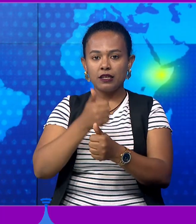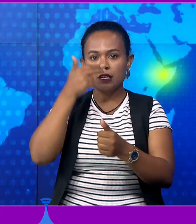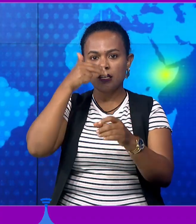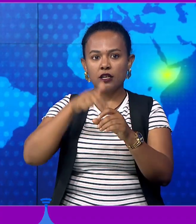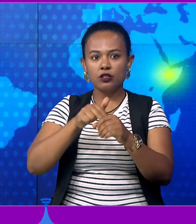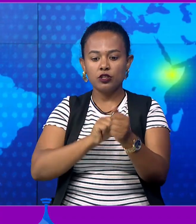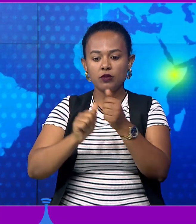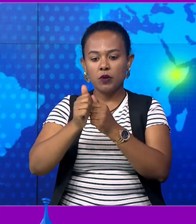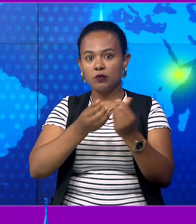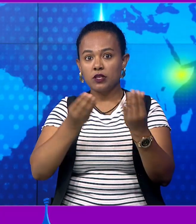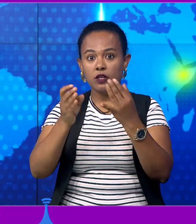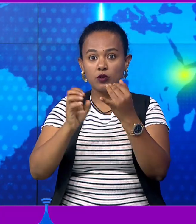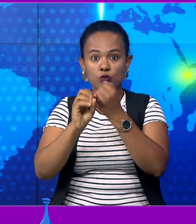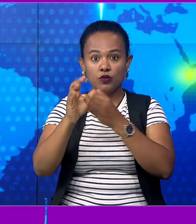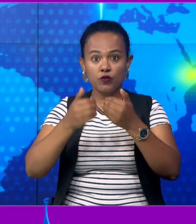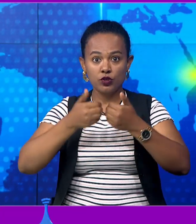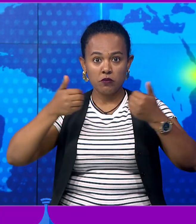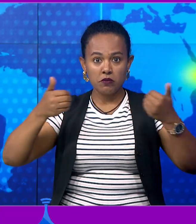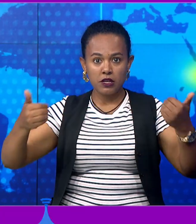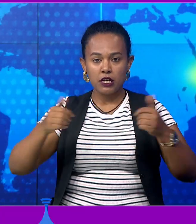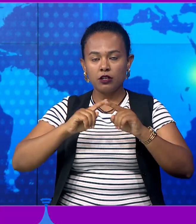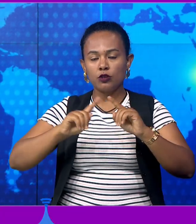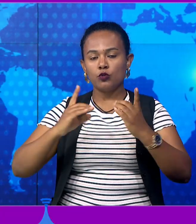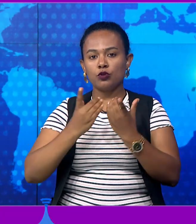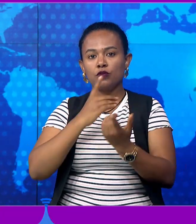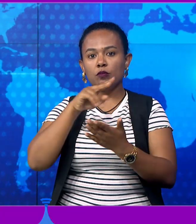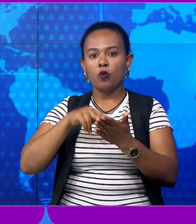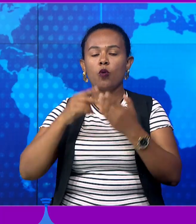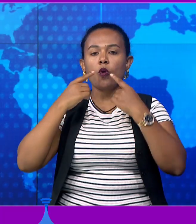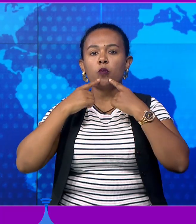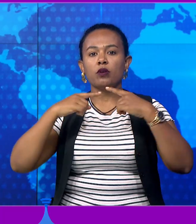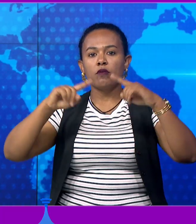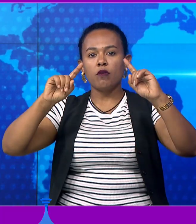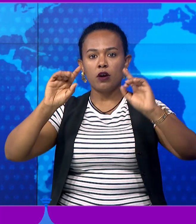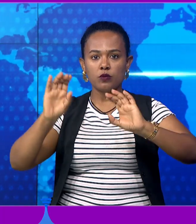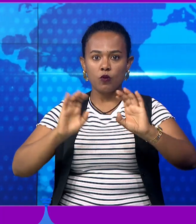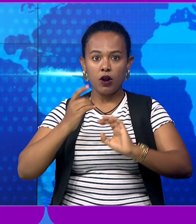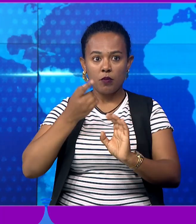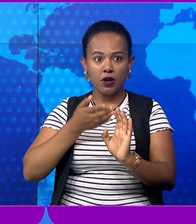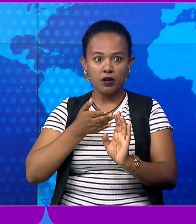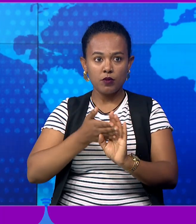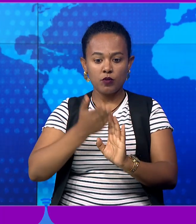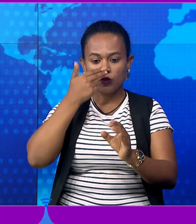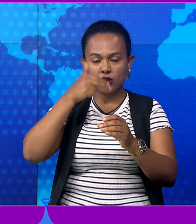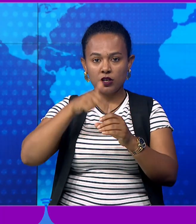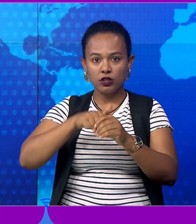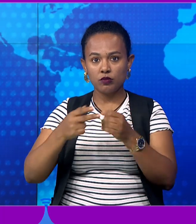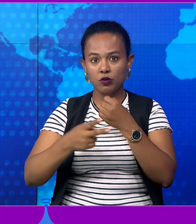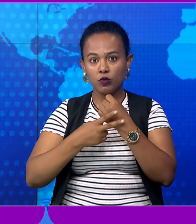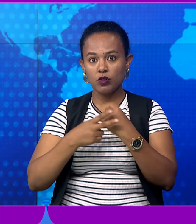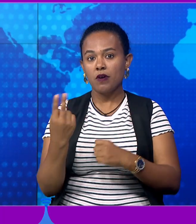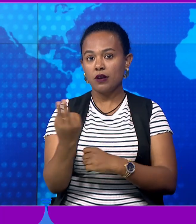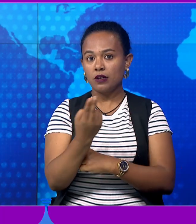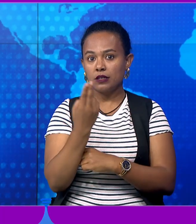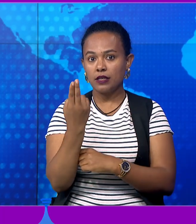ቅድሚያ የሚሰጣቸውን ዘርፎች የሚለይ ልዩ ክፍል መቋቋሙን ይፋ አድርገዋል። በአንድ በኩል ነዳጅን በቁጠባ እንድንጠቀም